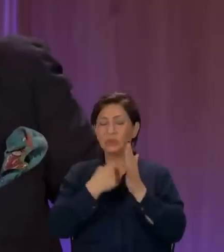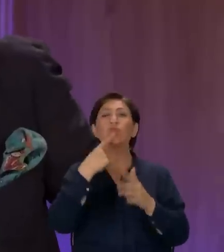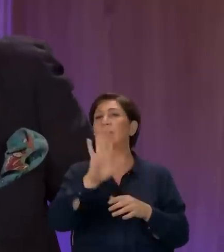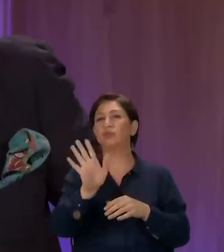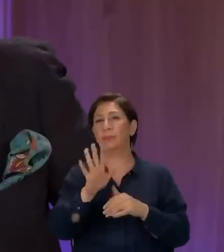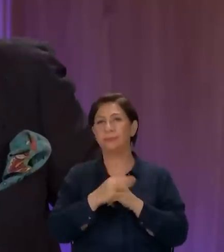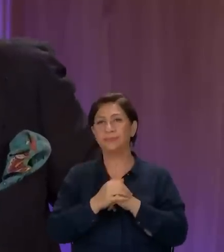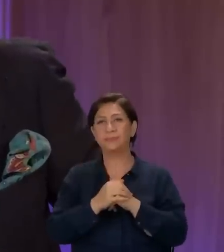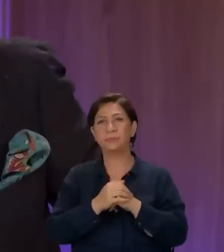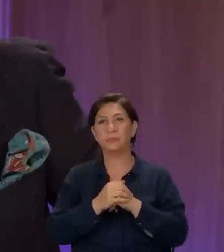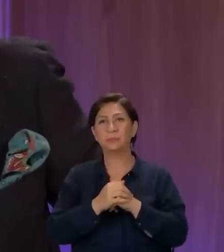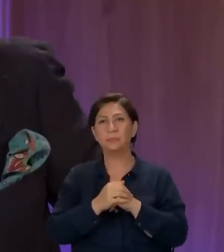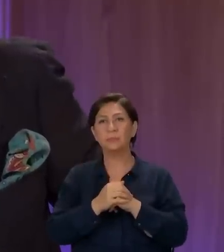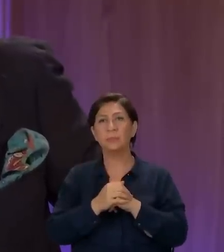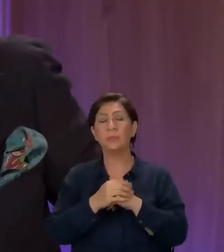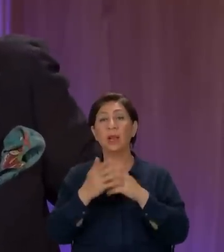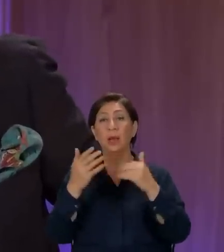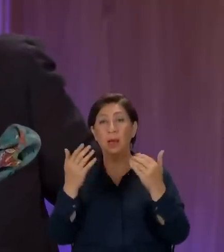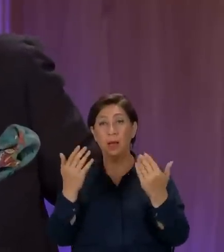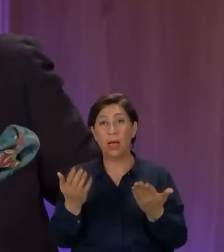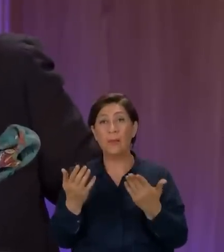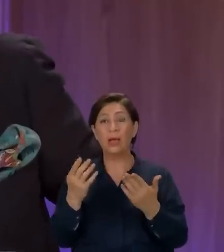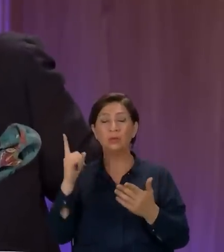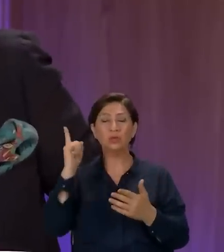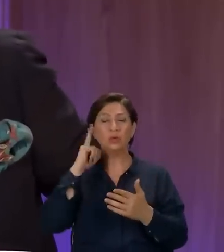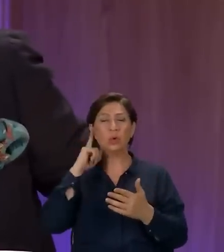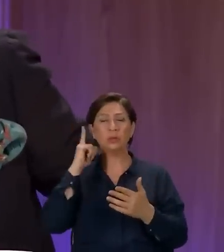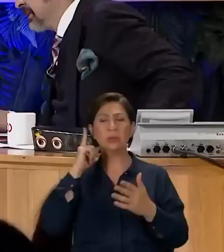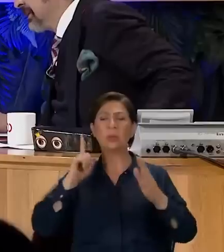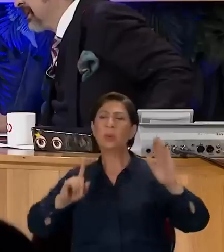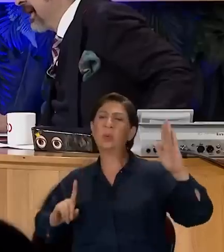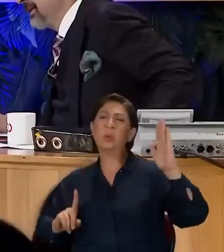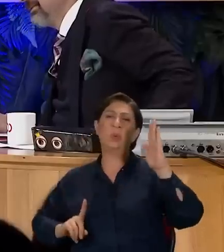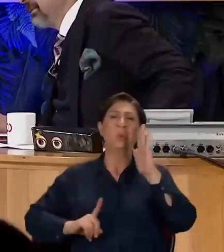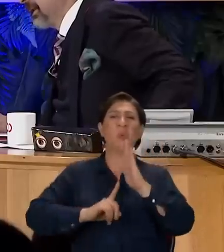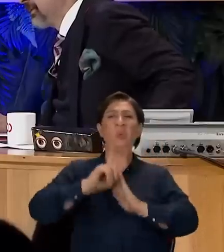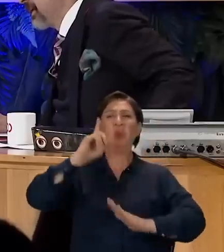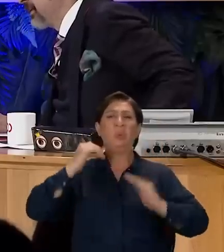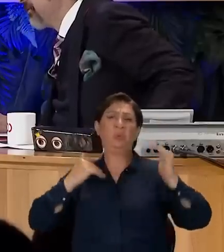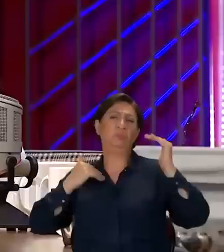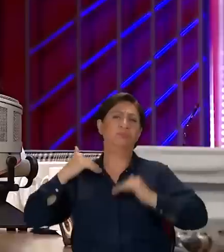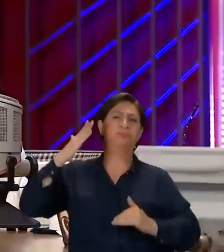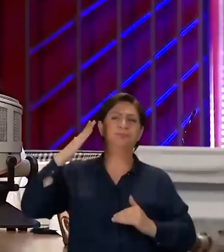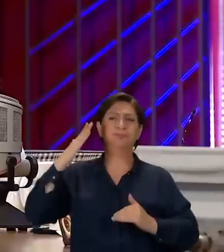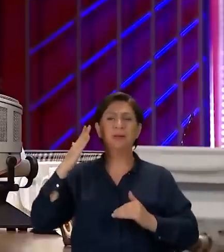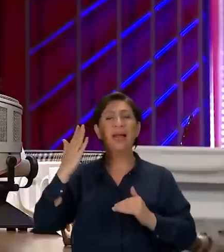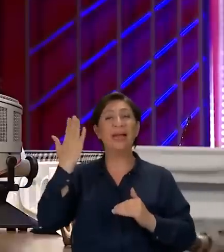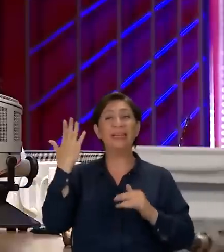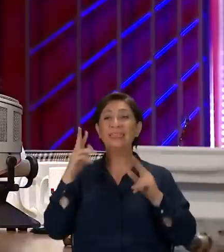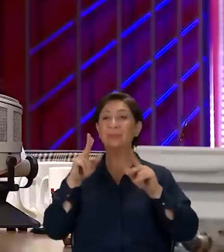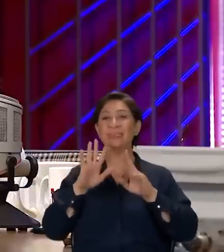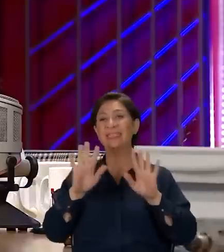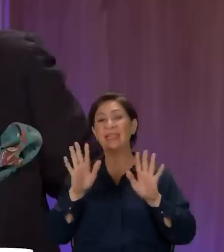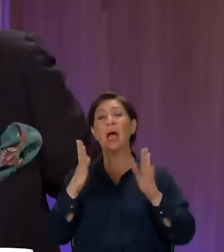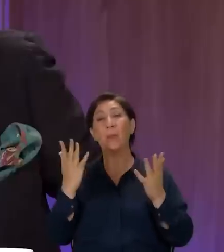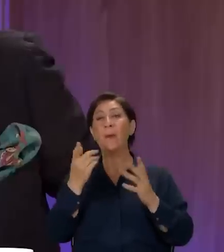söylemeyeceğim. Ama artık şöhretinin finaliydi. Yani artık pek eskisi gibi şöhretli